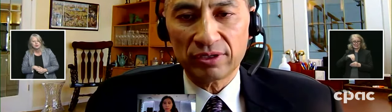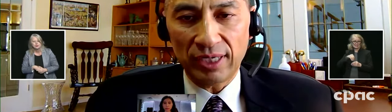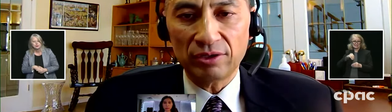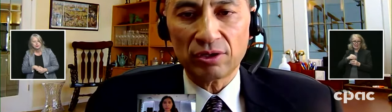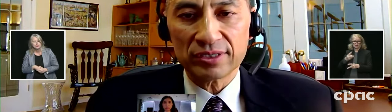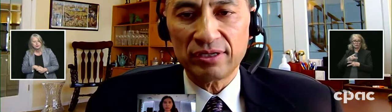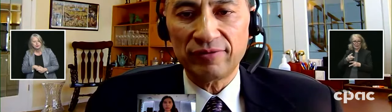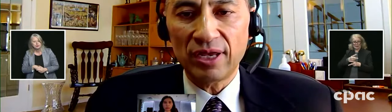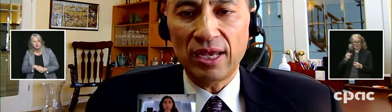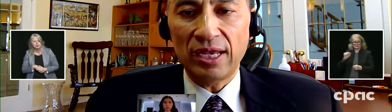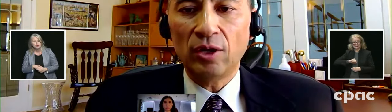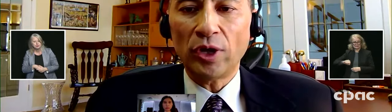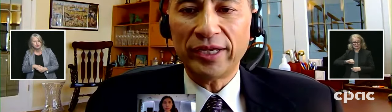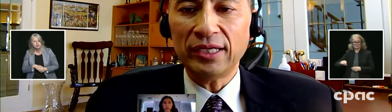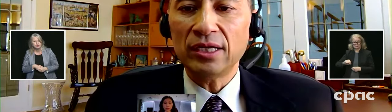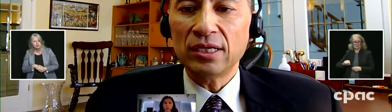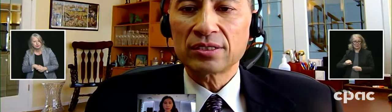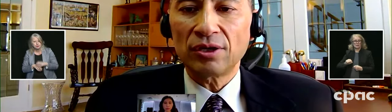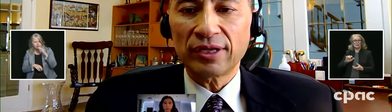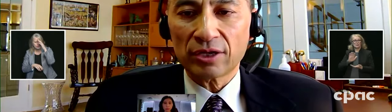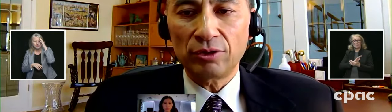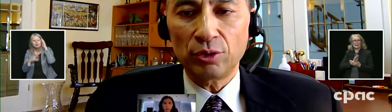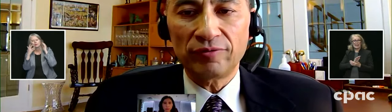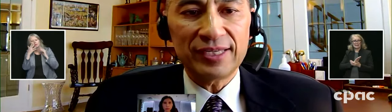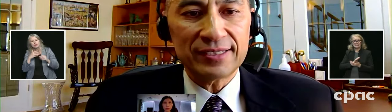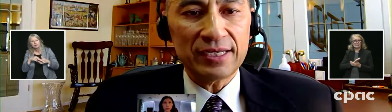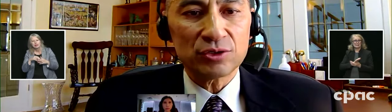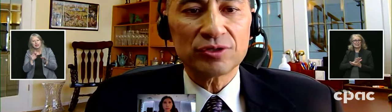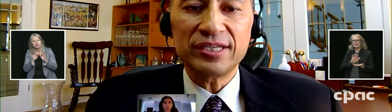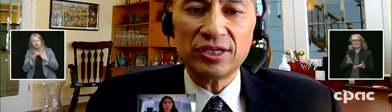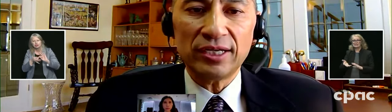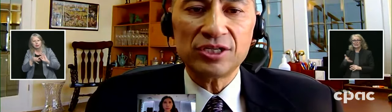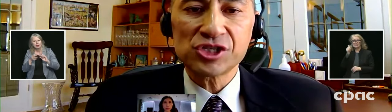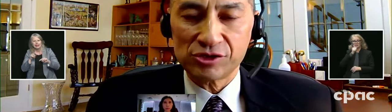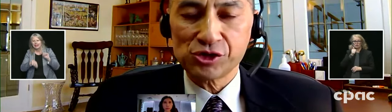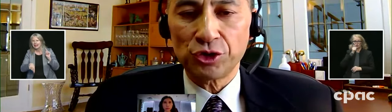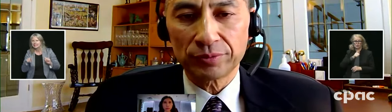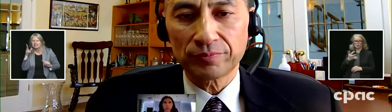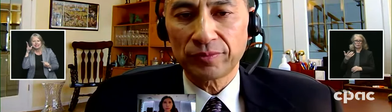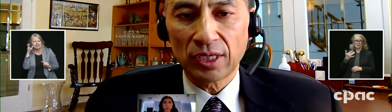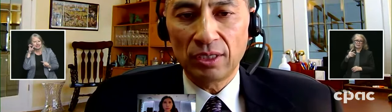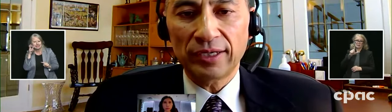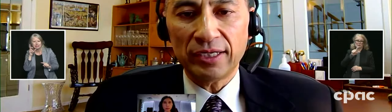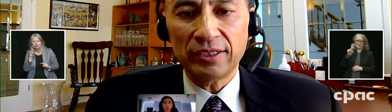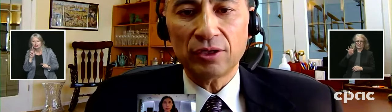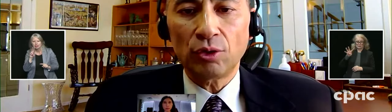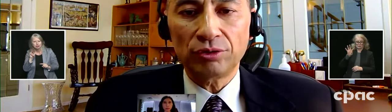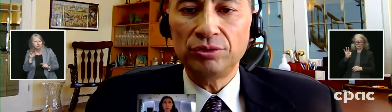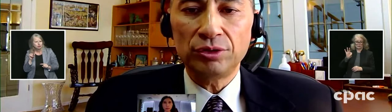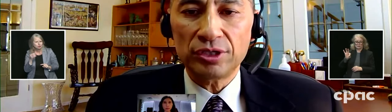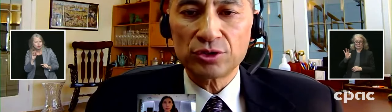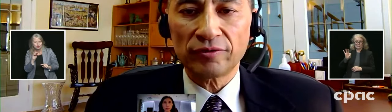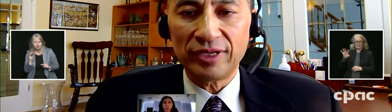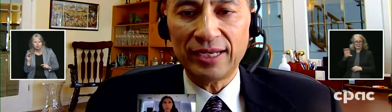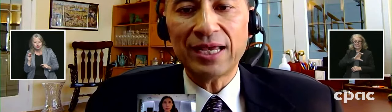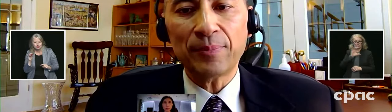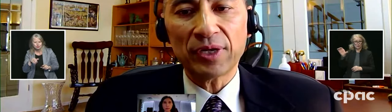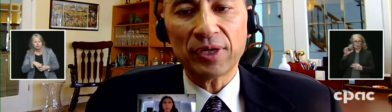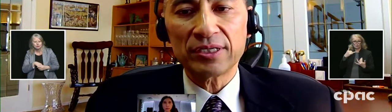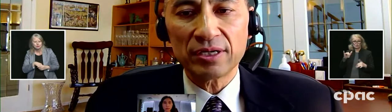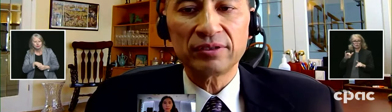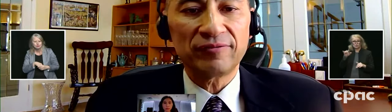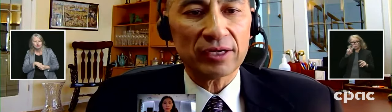soins intensifs, et en moyenne, 149 décès sont signalés chaque jour. Le Canada continue de